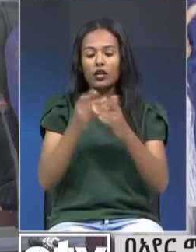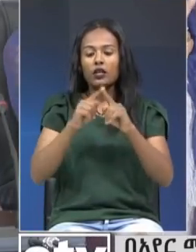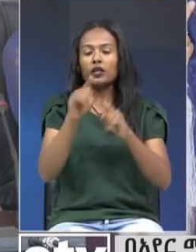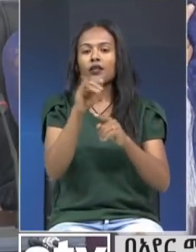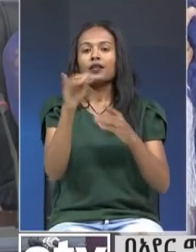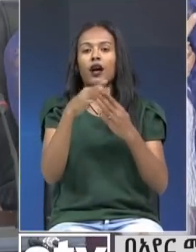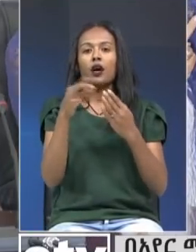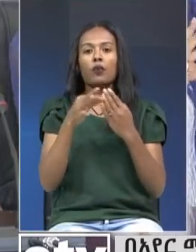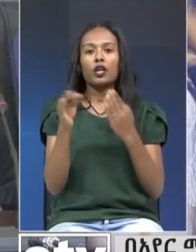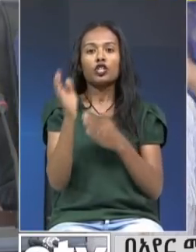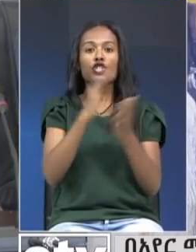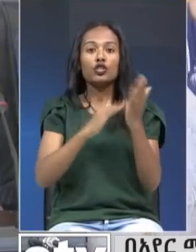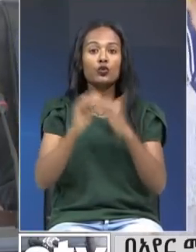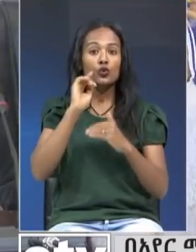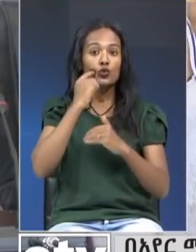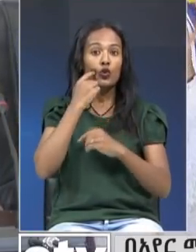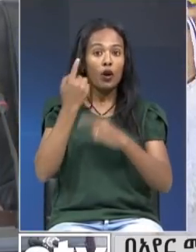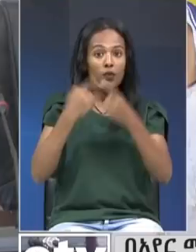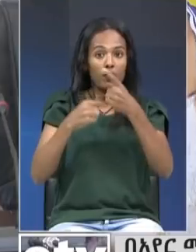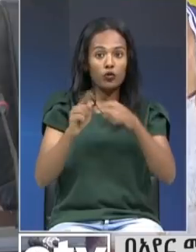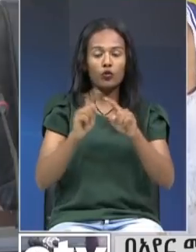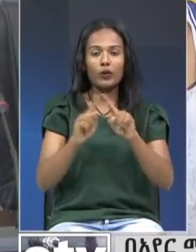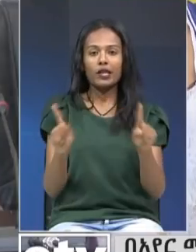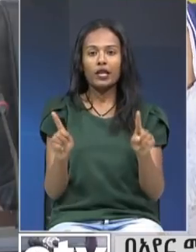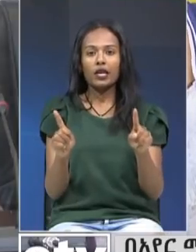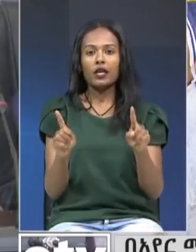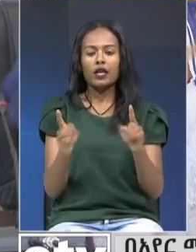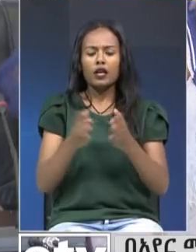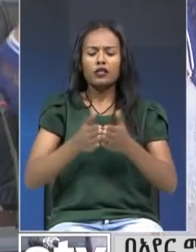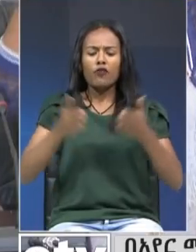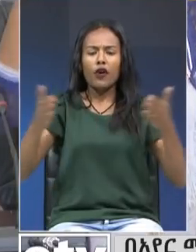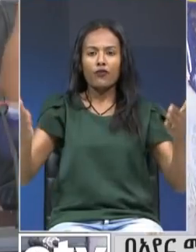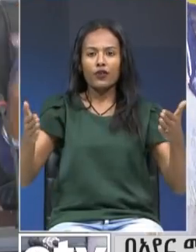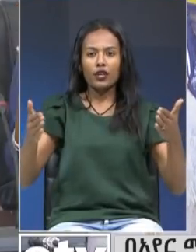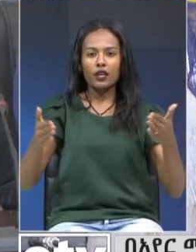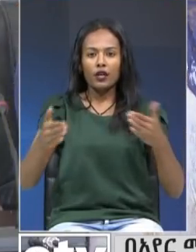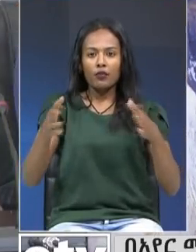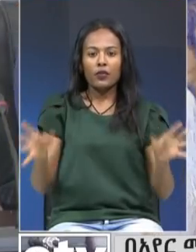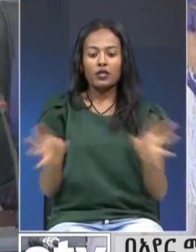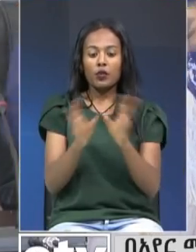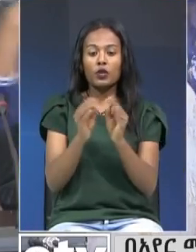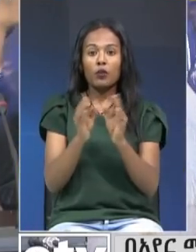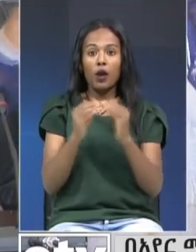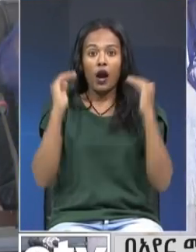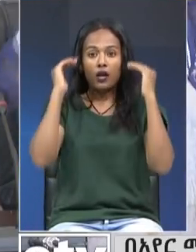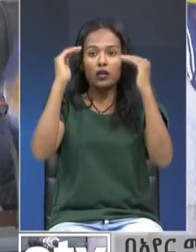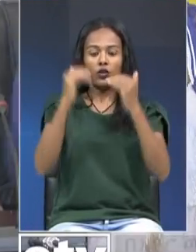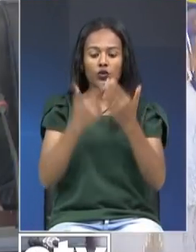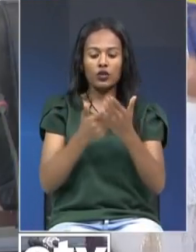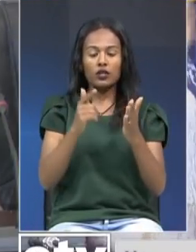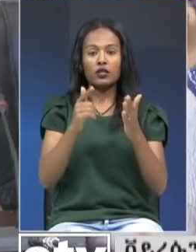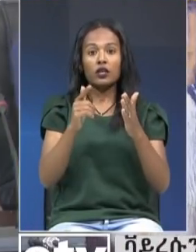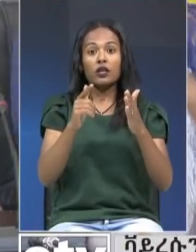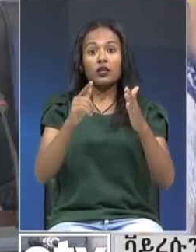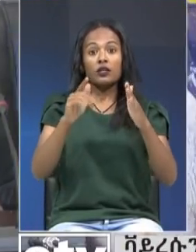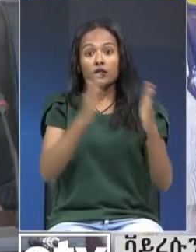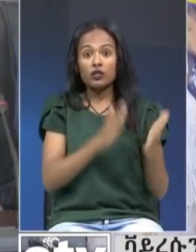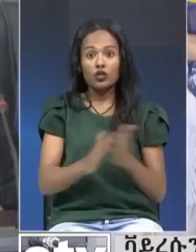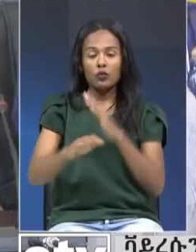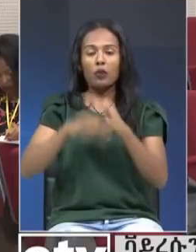አማራጭ ችግሮች እንኳን ቢመጡ በተለይ ሰፋፊ መሰብሰቢያ አዳራሾች ለዚህ ዝግጅት በሚያመች